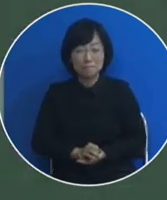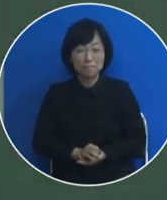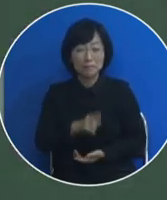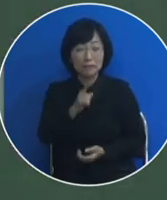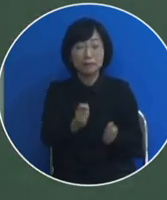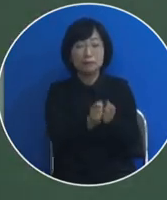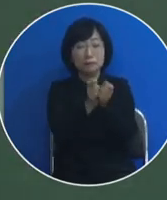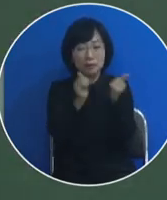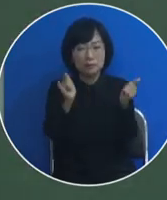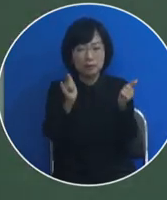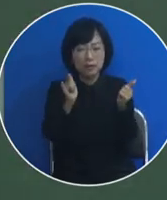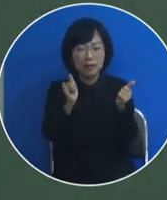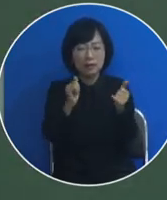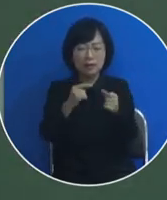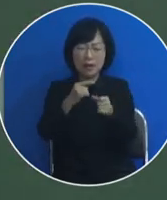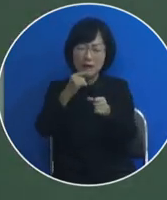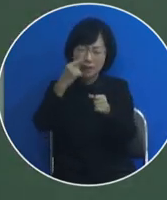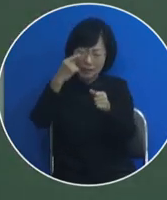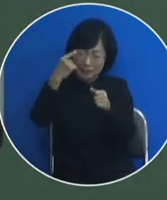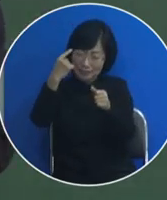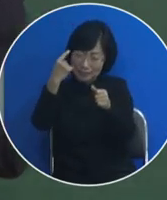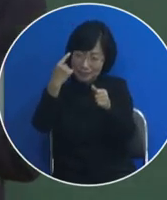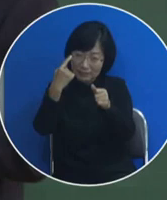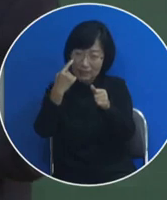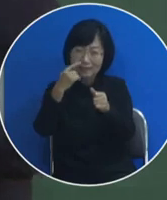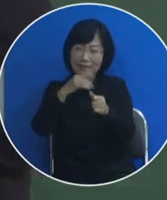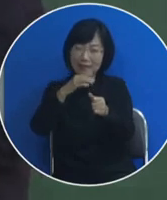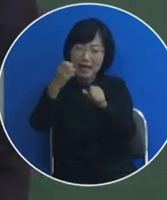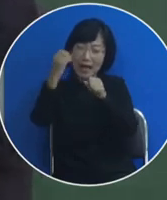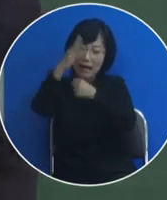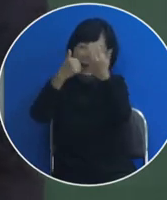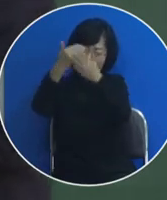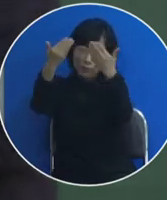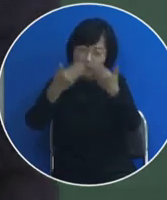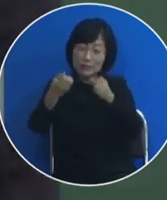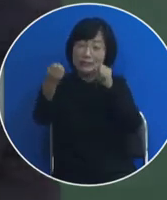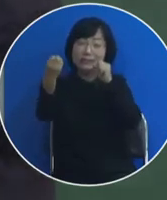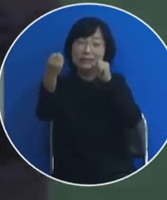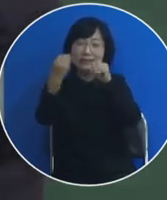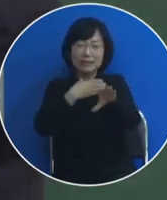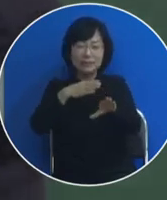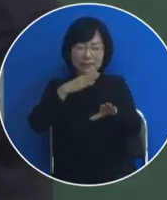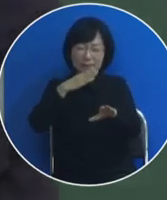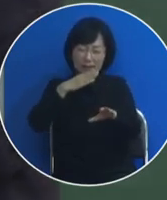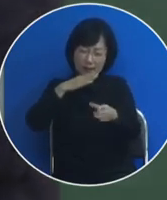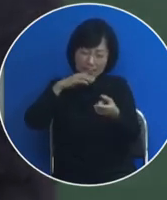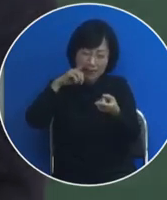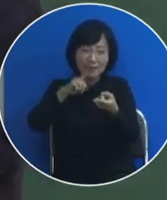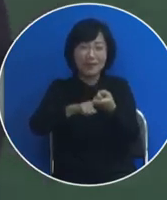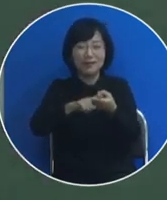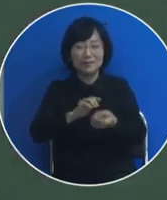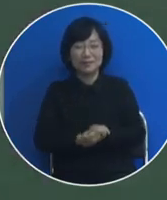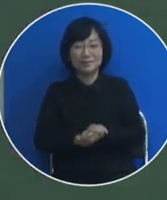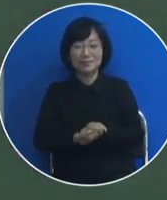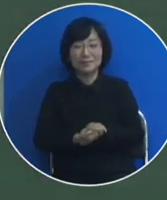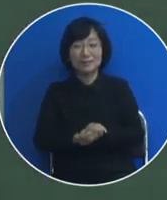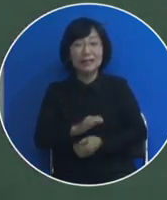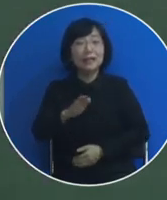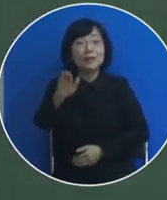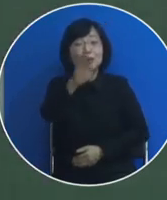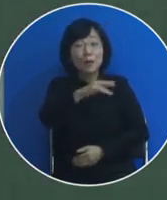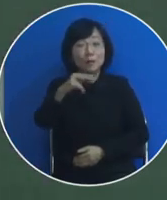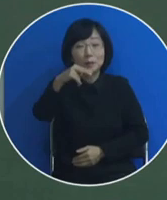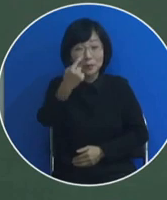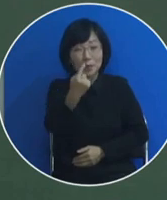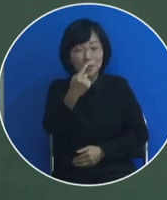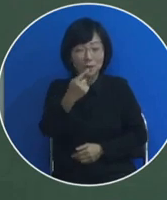없었던 겁니다. And that's why going beyond just receiving answers, answers were inevitable for them. 여러분 진짜 이 언약속을 들어간다면 여러분이 응답 받아야